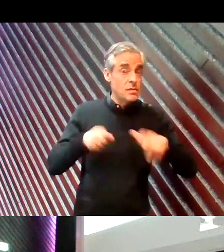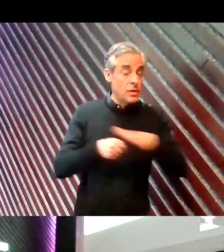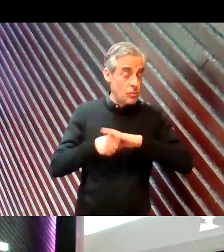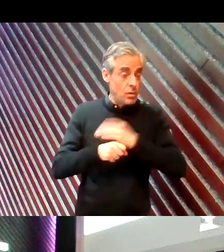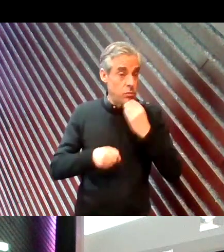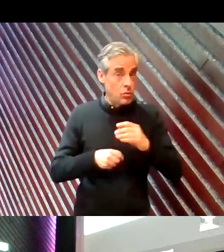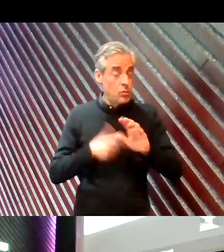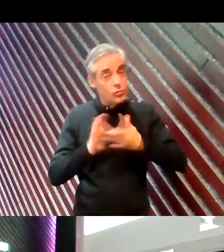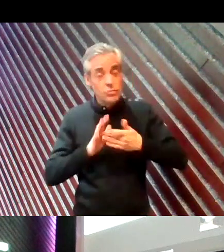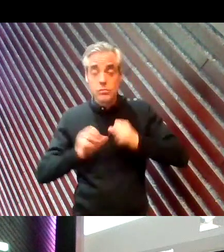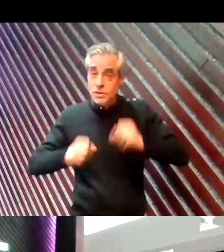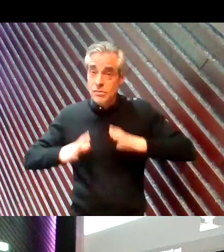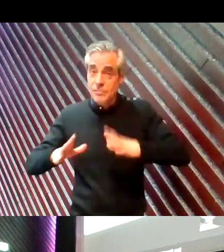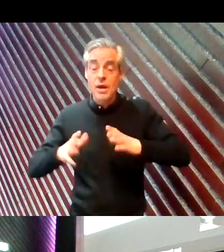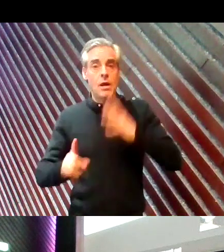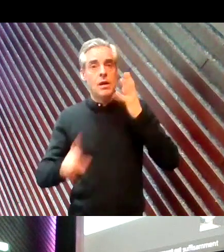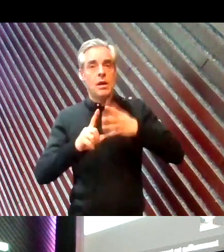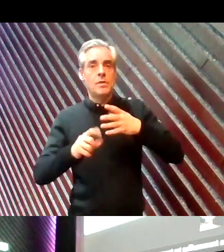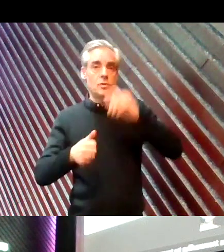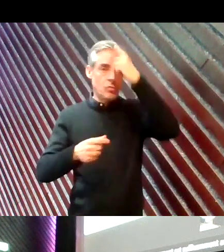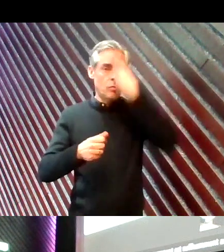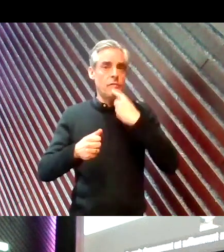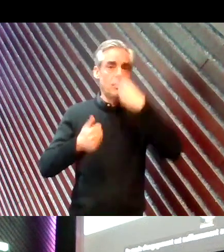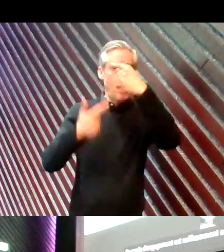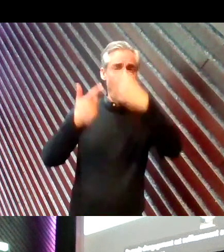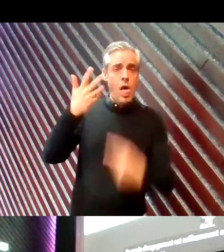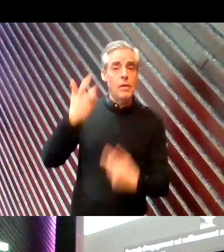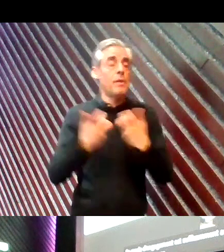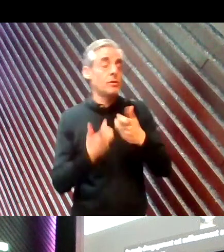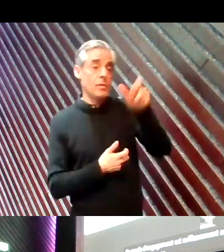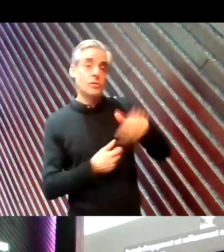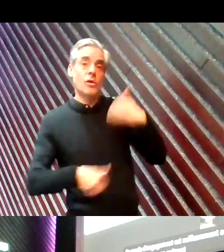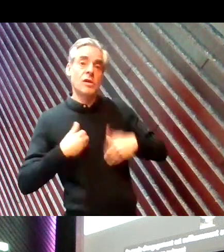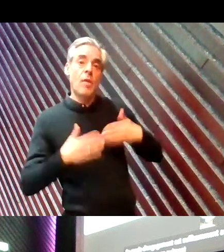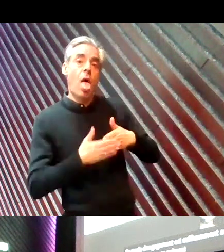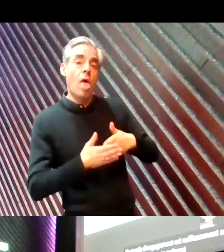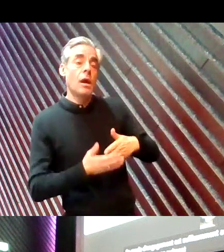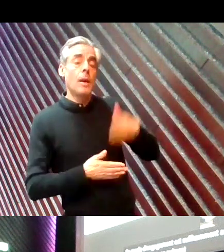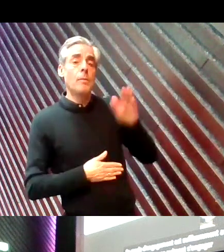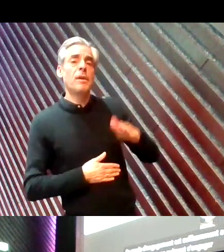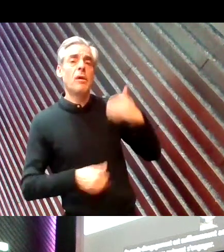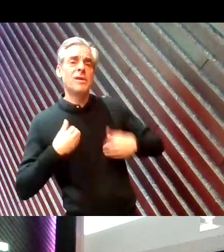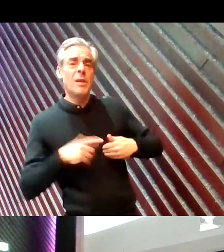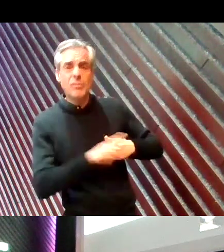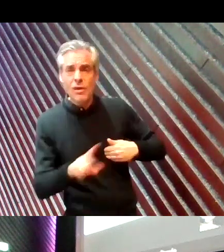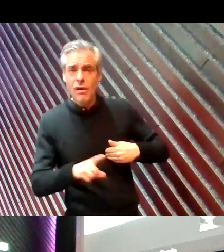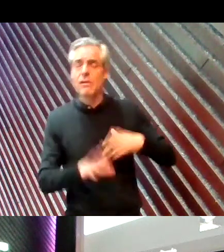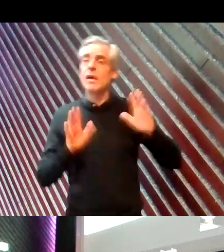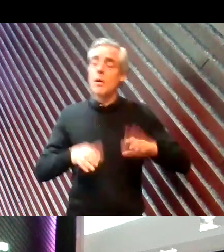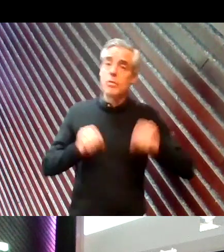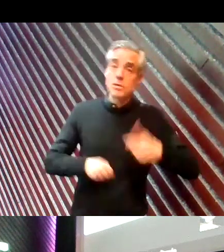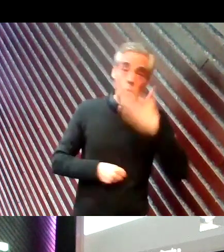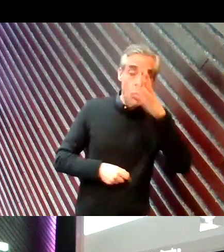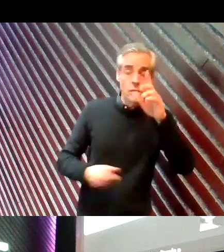tous les citoyens pour pouvoir s'engager ? Et les missions sont très diverses. Comme disait Jérémy, une personne en situation d'handicap, elle ne'intéresse pas qu'à sa situation d'handicap. Elle